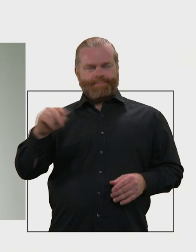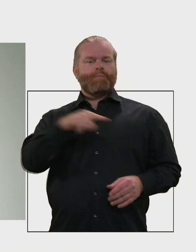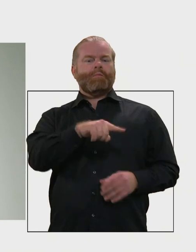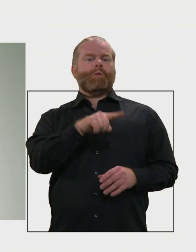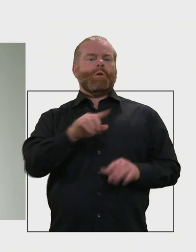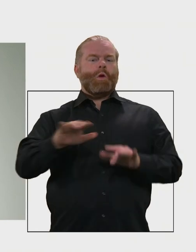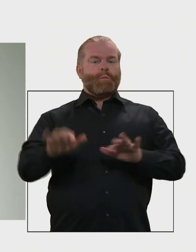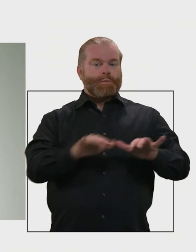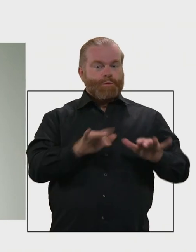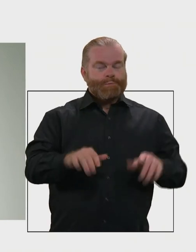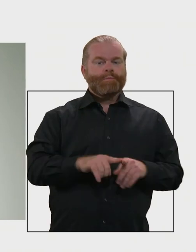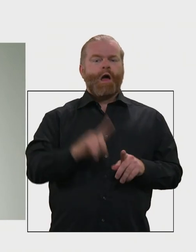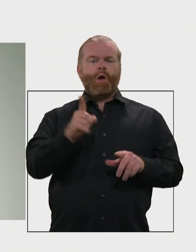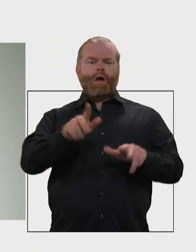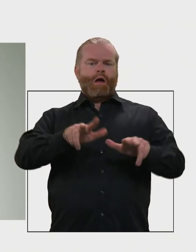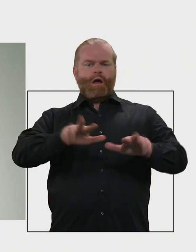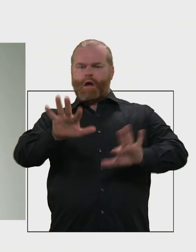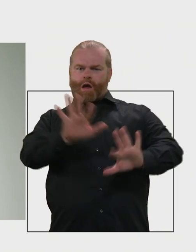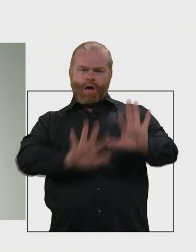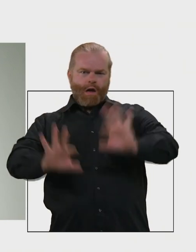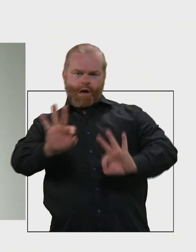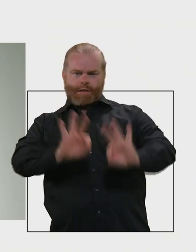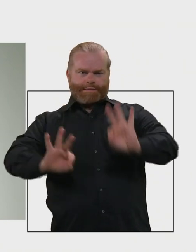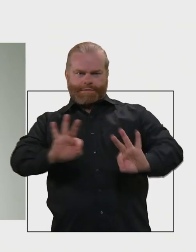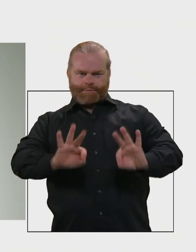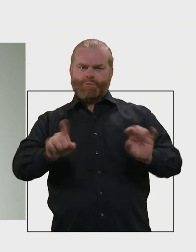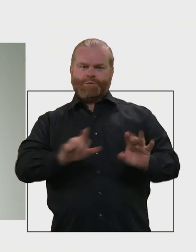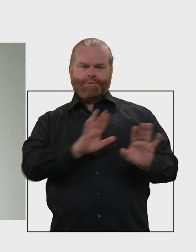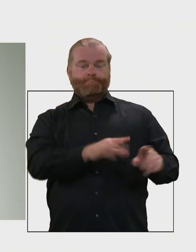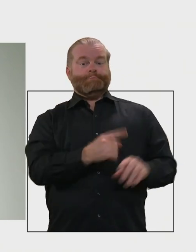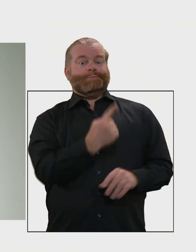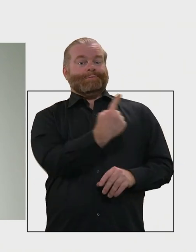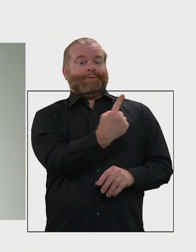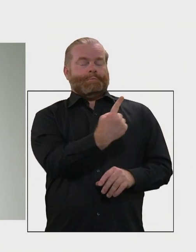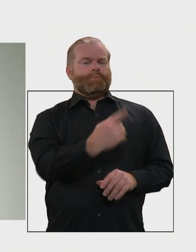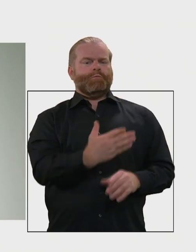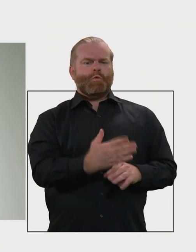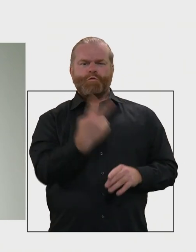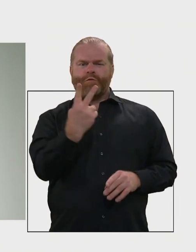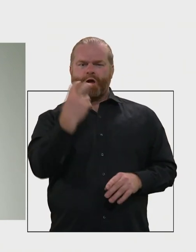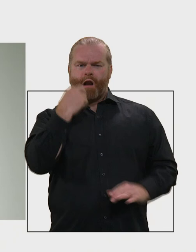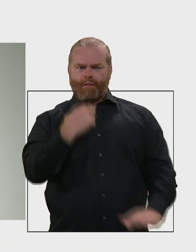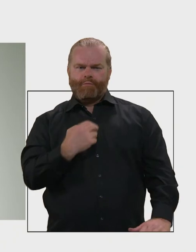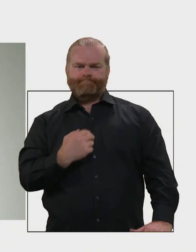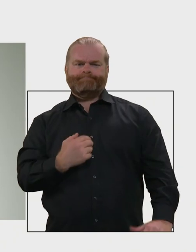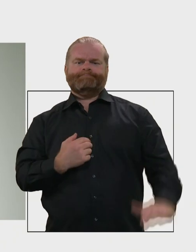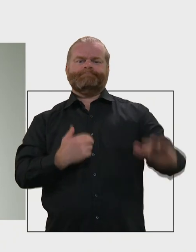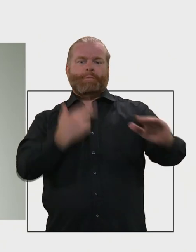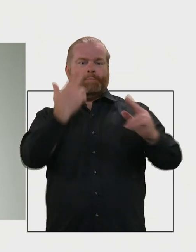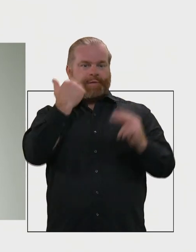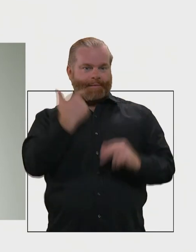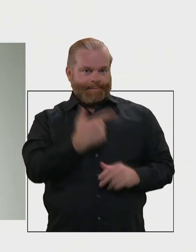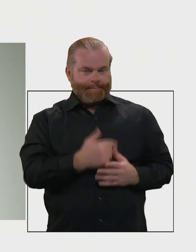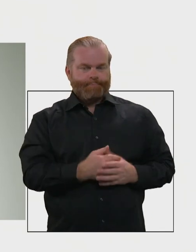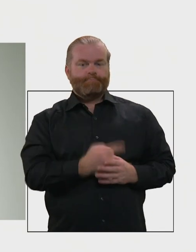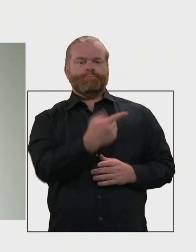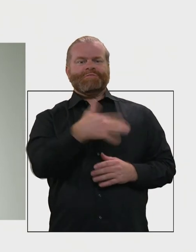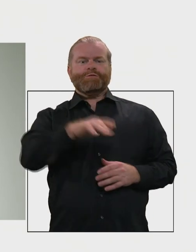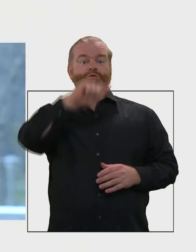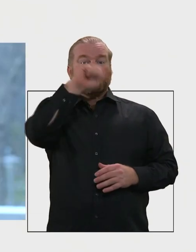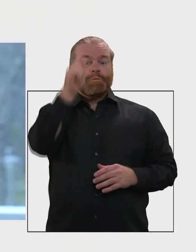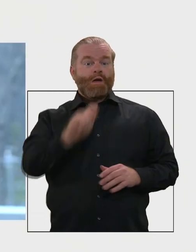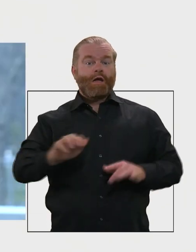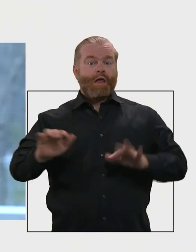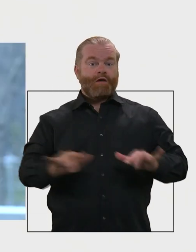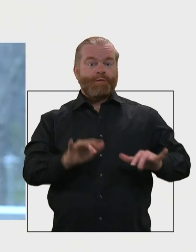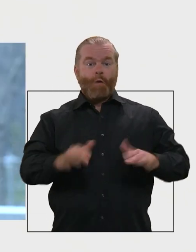hat Klavier studiert, und zwar 2005 auch an der Uni der Künste Berlin. Und jetzt habe ich ein bisschen viel eben auch schon,